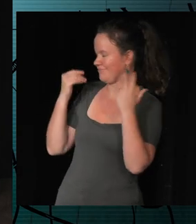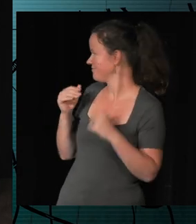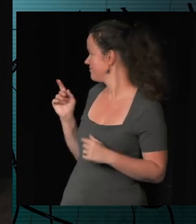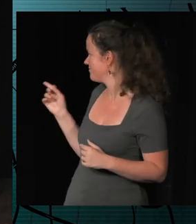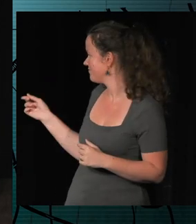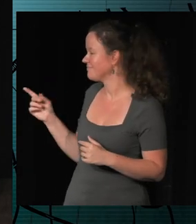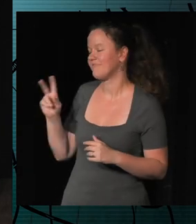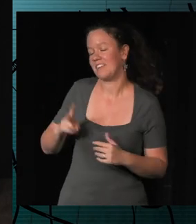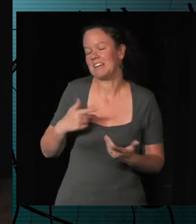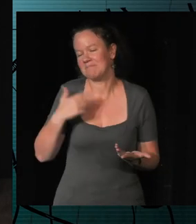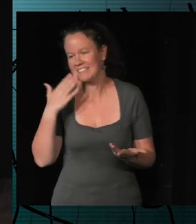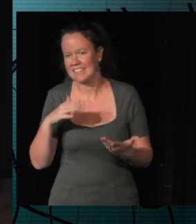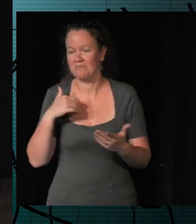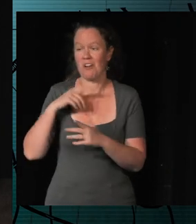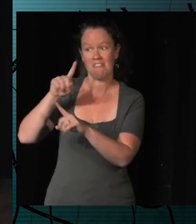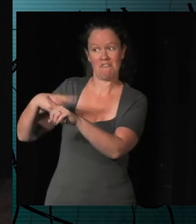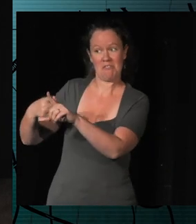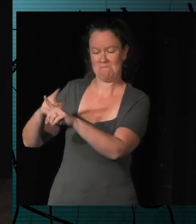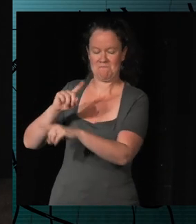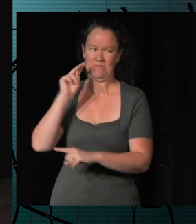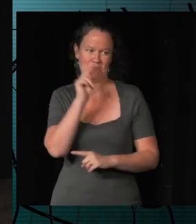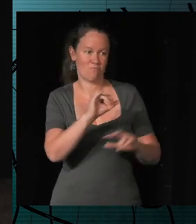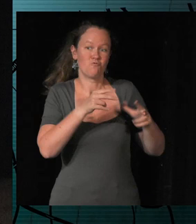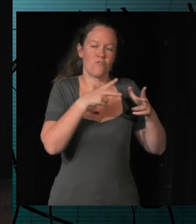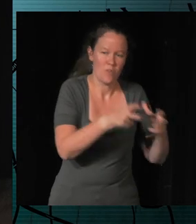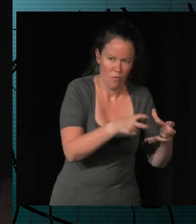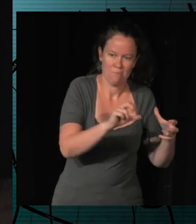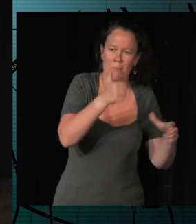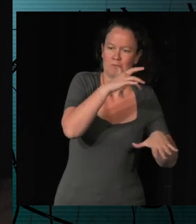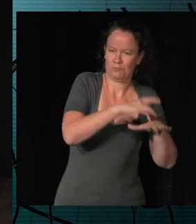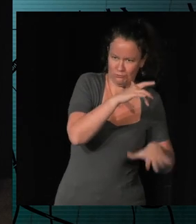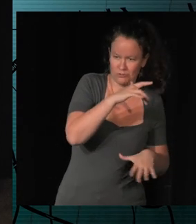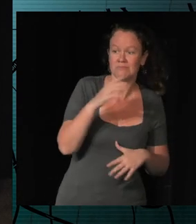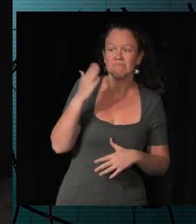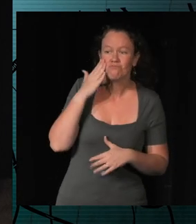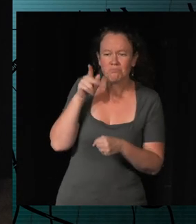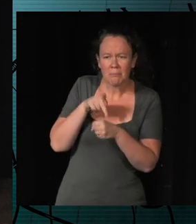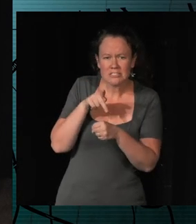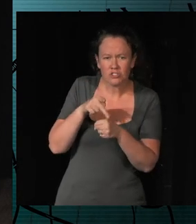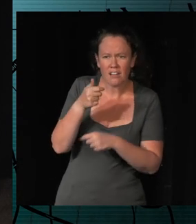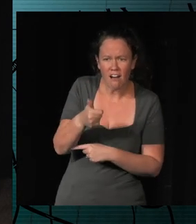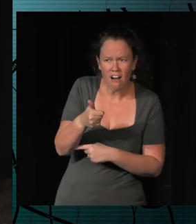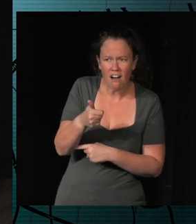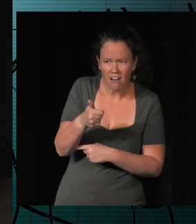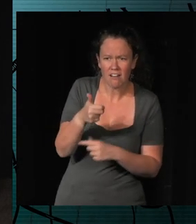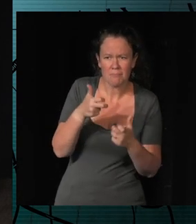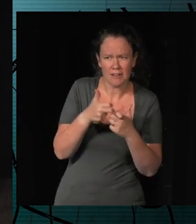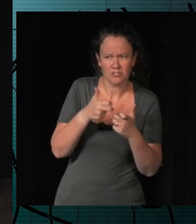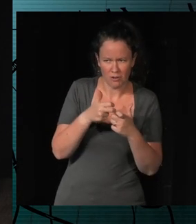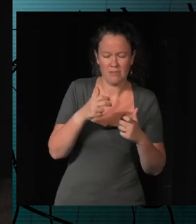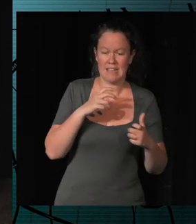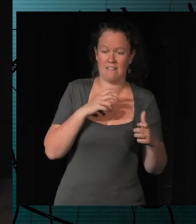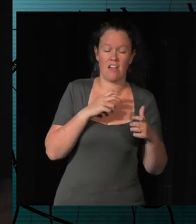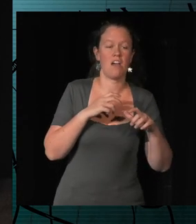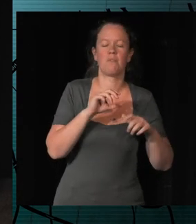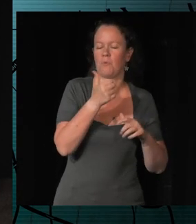c'était avec les jeux que j'ai découvert ça en notamment pour ceux qui ont connu ça sur Playstation 1 il y avait le quand le jeu Metal Gear solide est sorti il y avait une démo qui